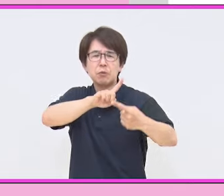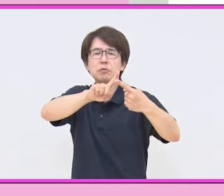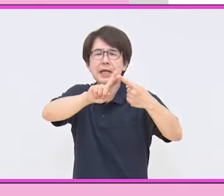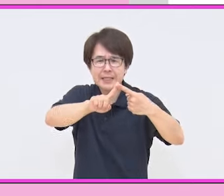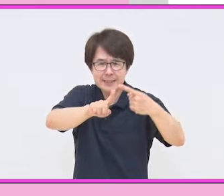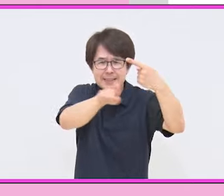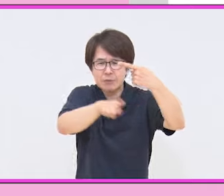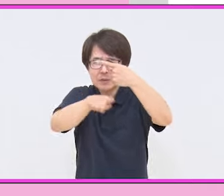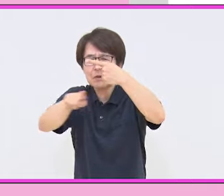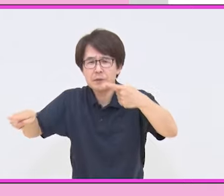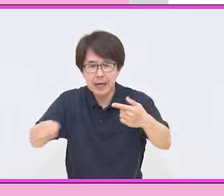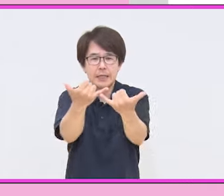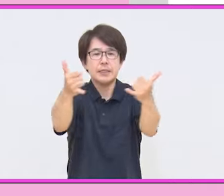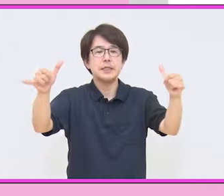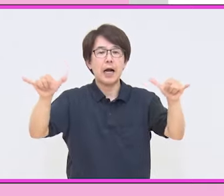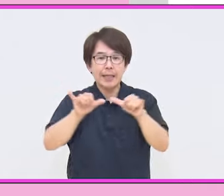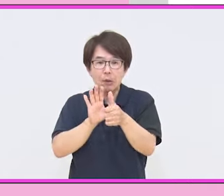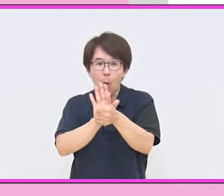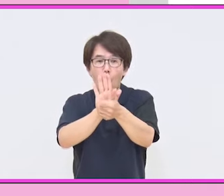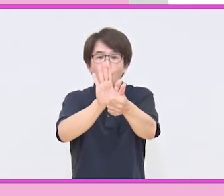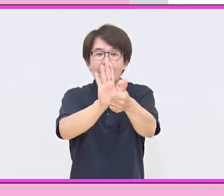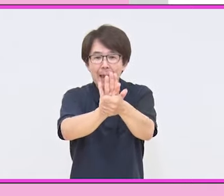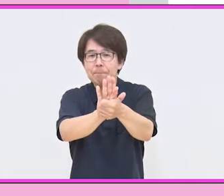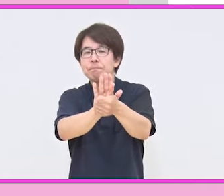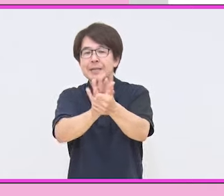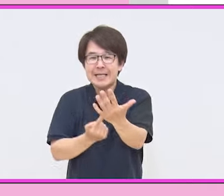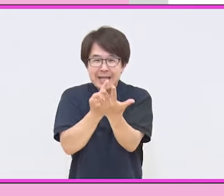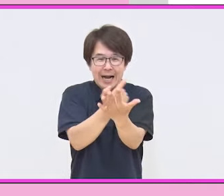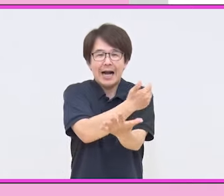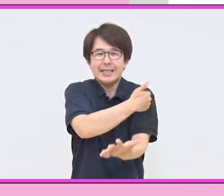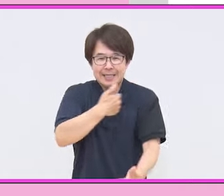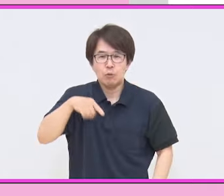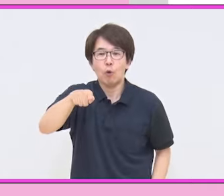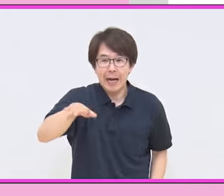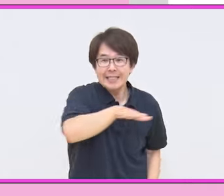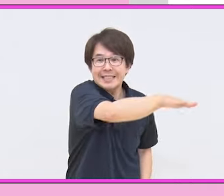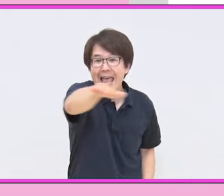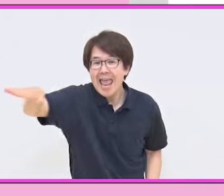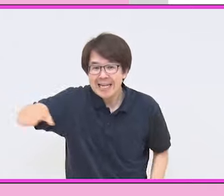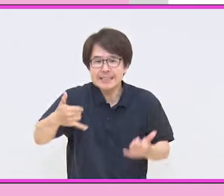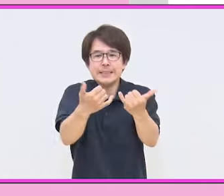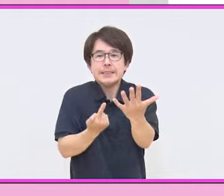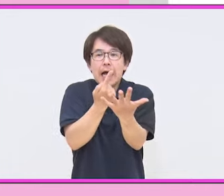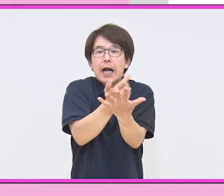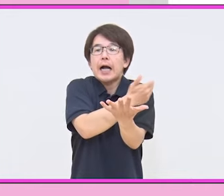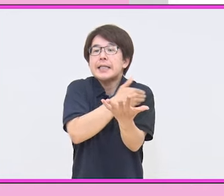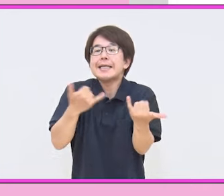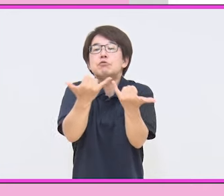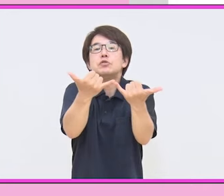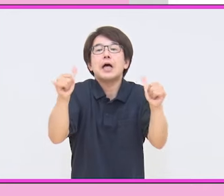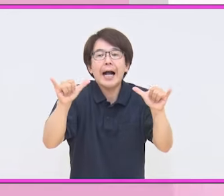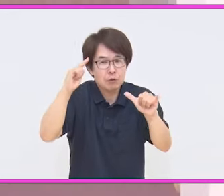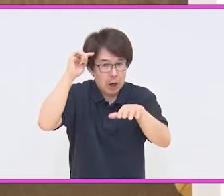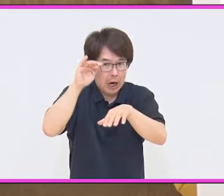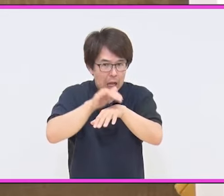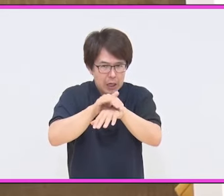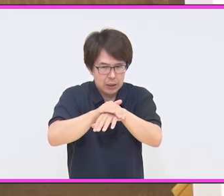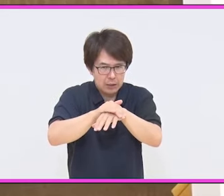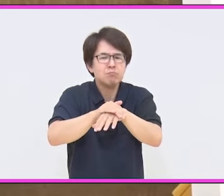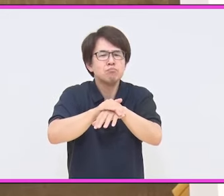に参加貢献できる全員参加型社会というのが意味定義となっています。カズさん、当時のイギリス